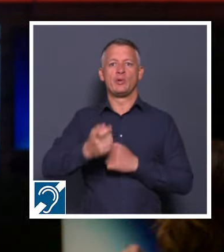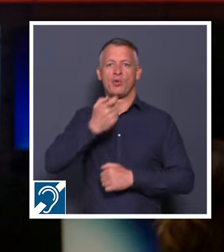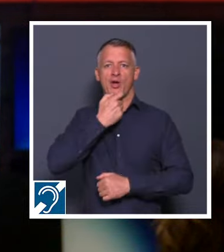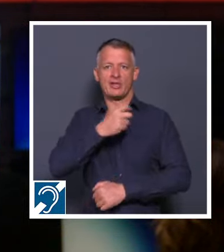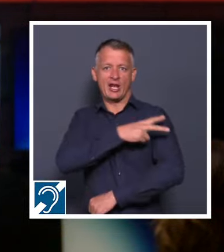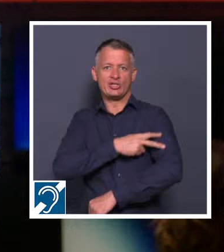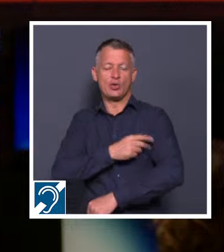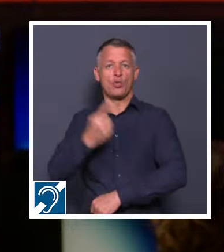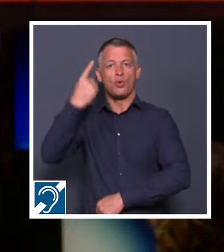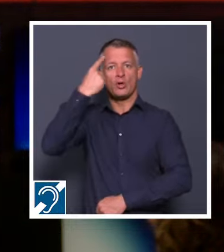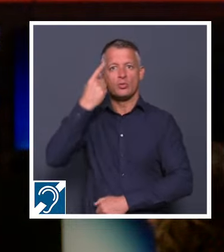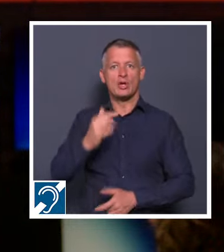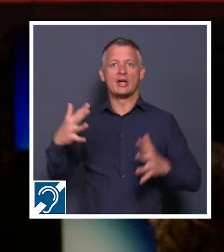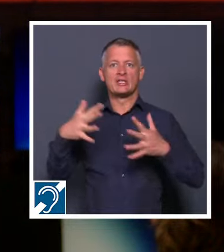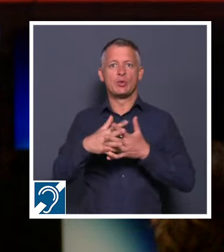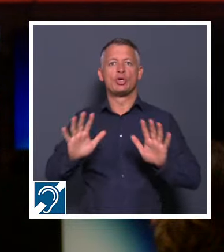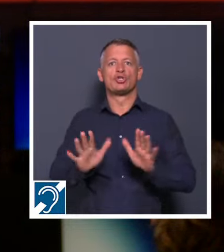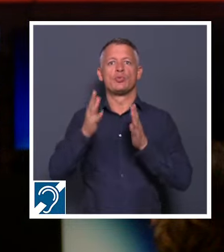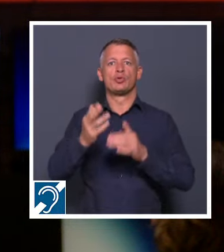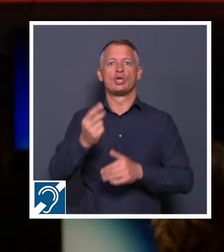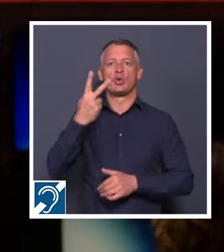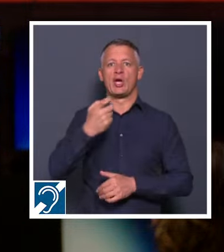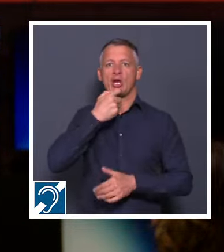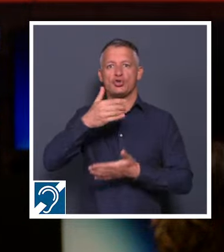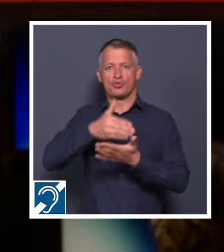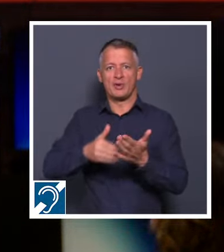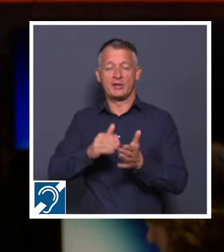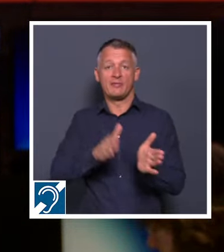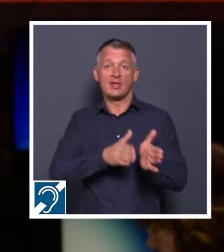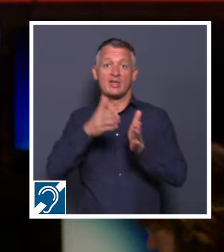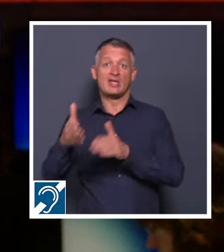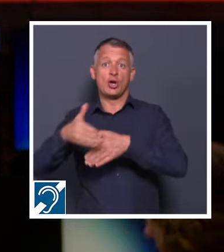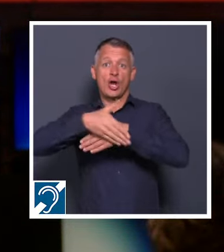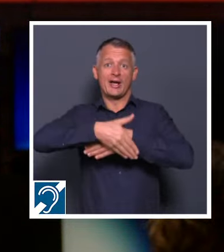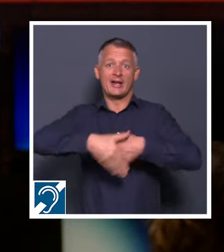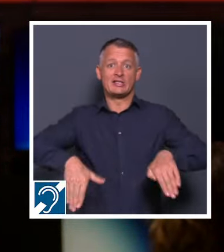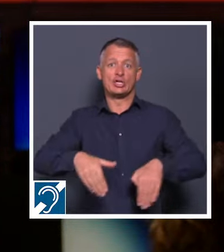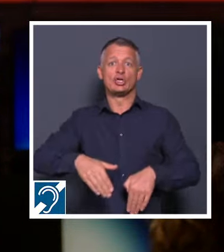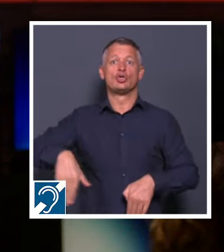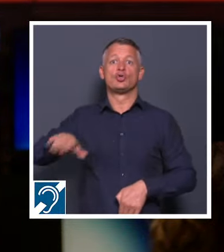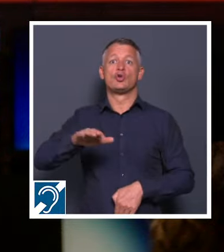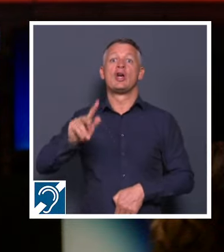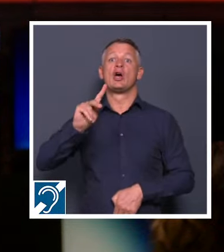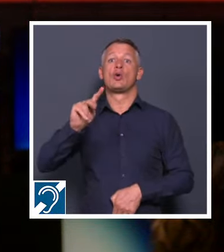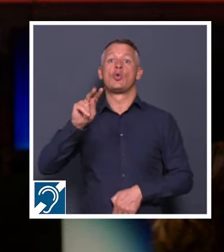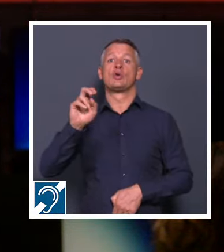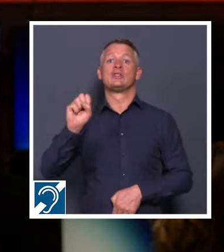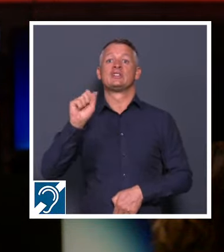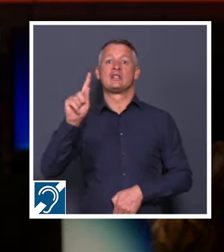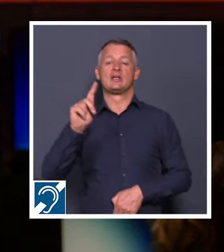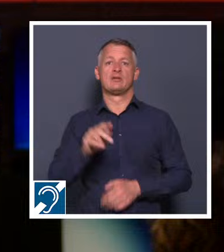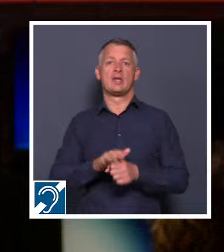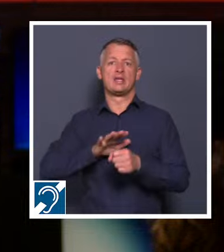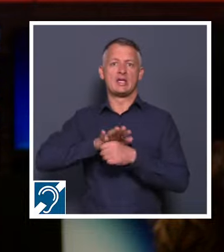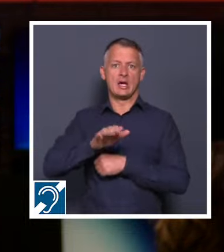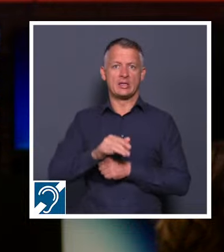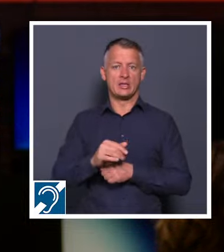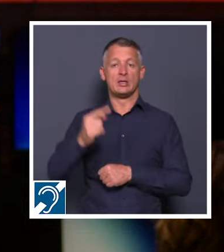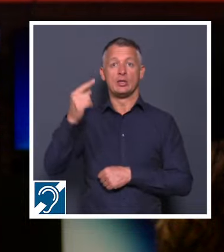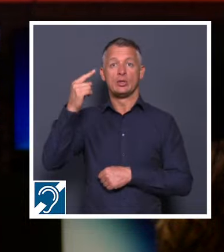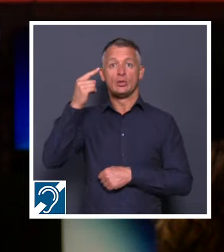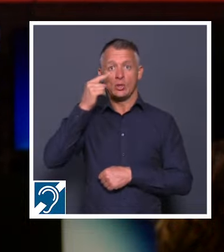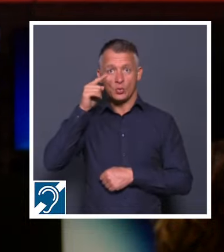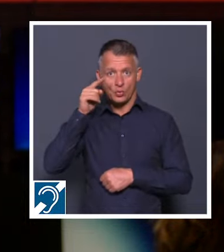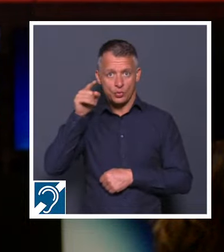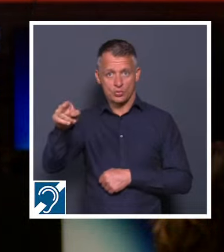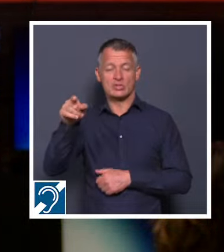însă la războiul început acum 2 ani și jumătate. Dincolo de graniță, în regiunea Kursk din Rusia atacată de ucraineni, școlile au fost